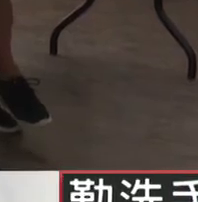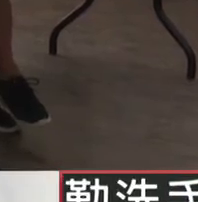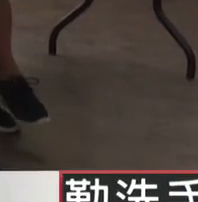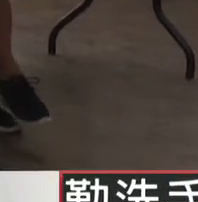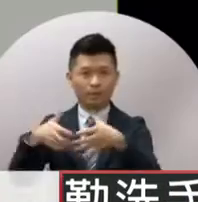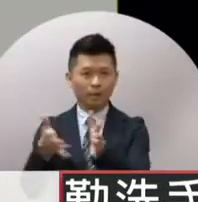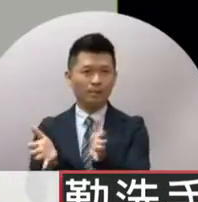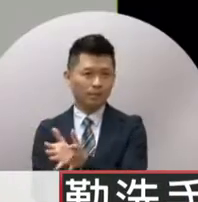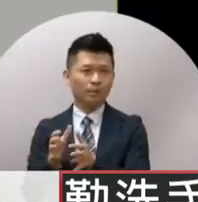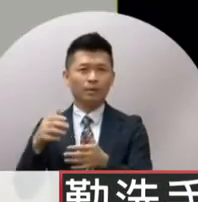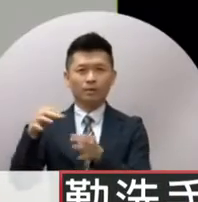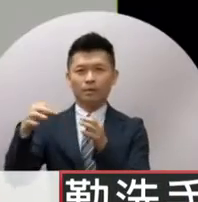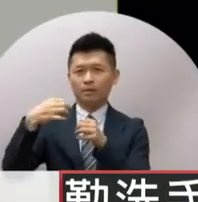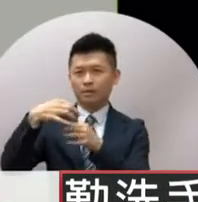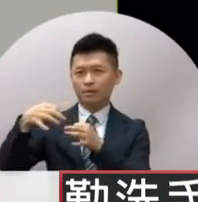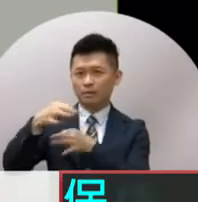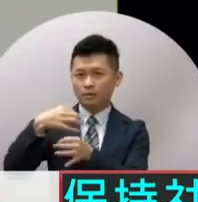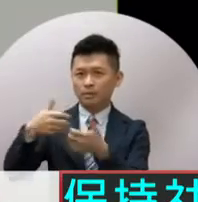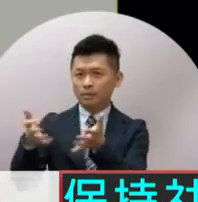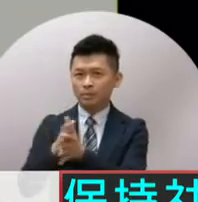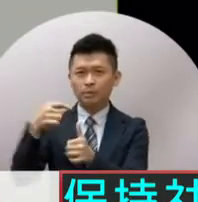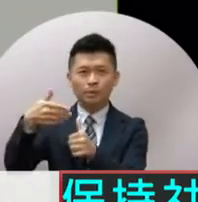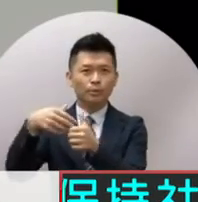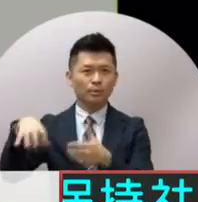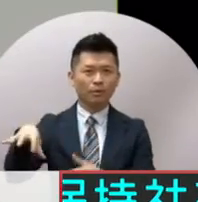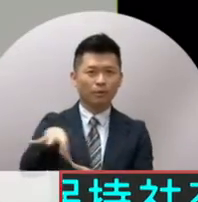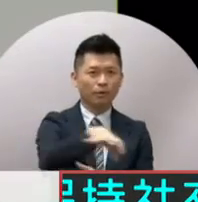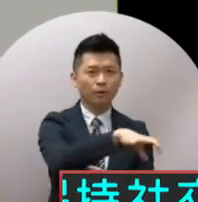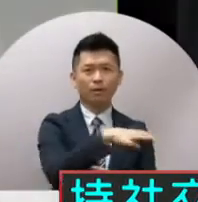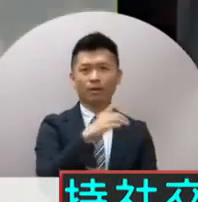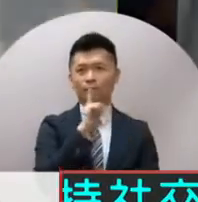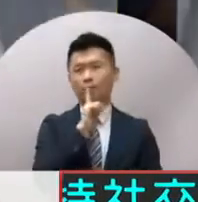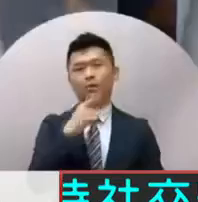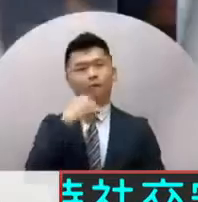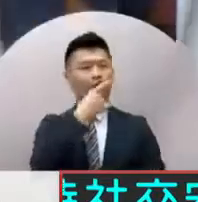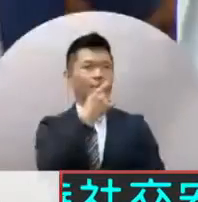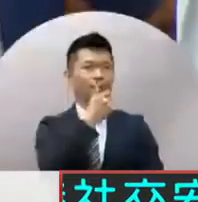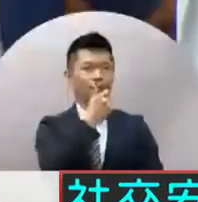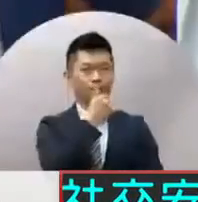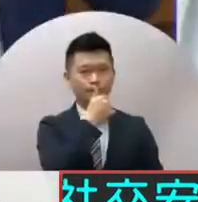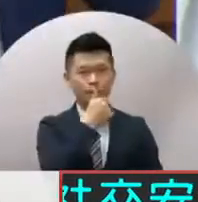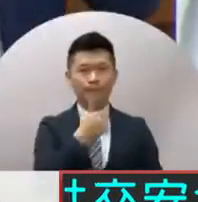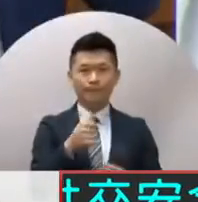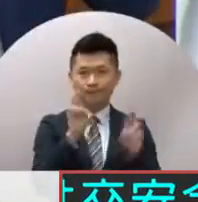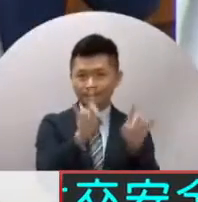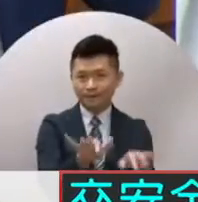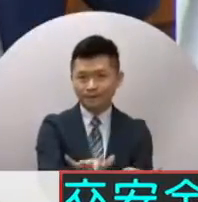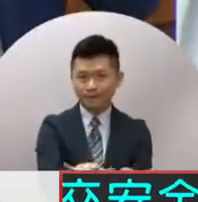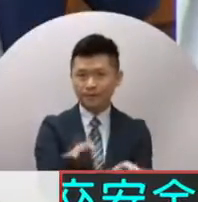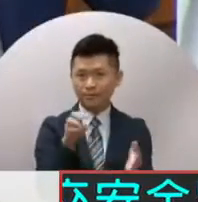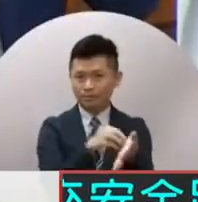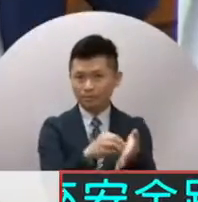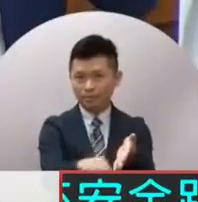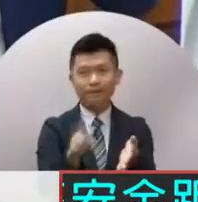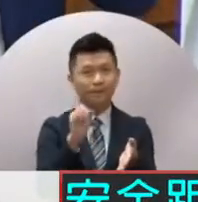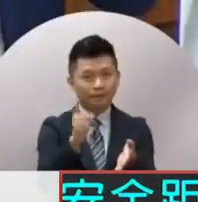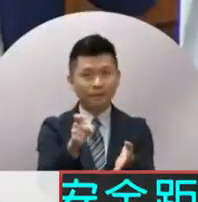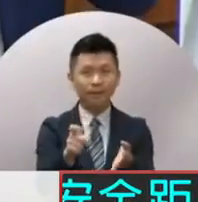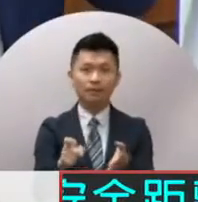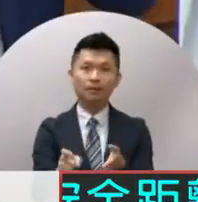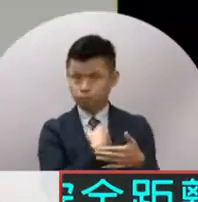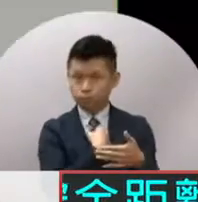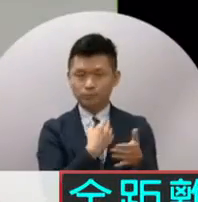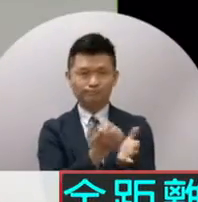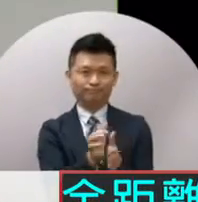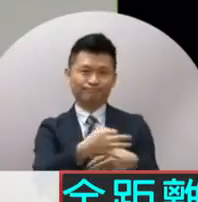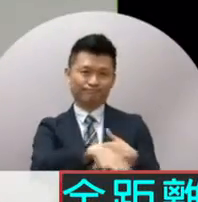的期待。另外，为保障国人平等使用母语权利，营造多元语言友善环境，立委陈柏惟要求行政部门